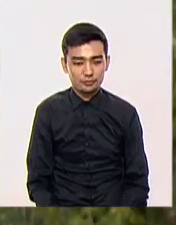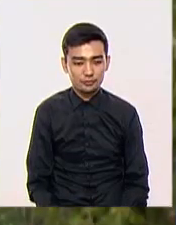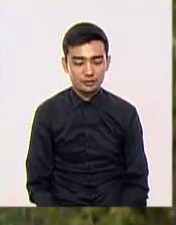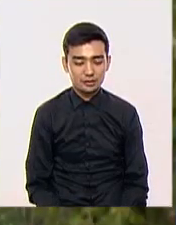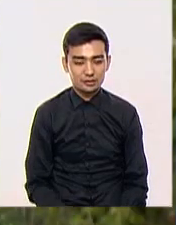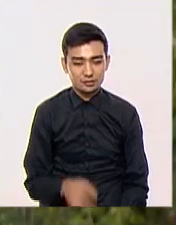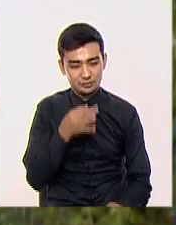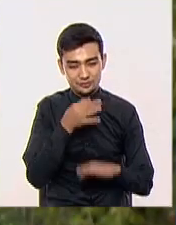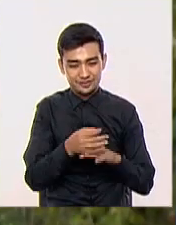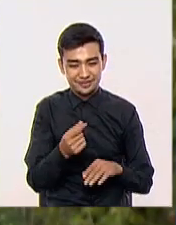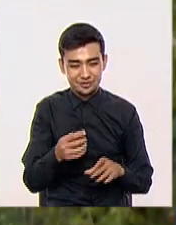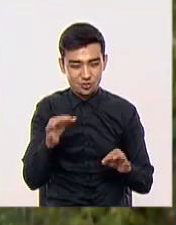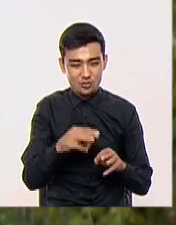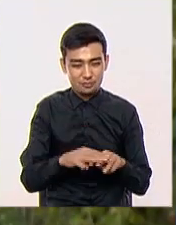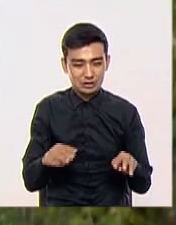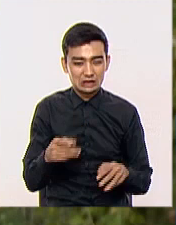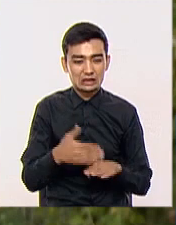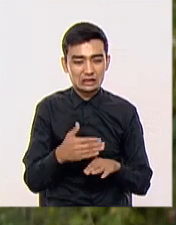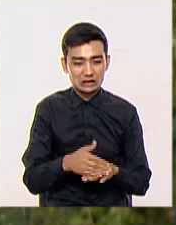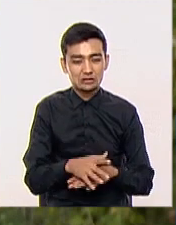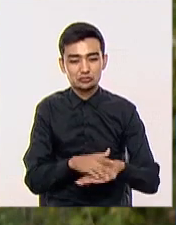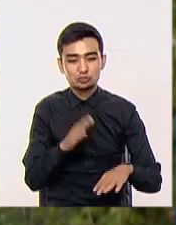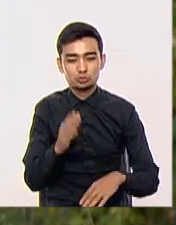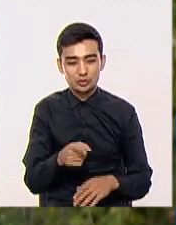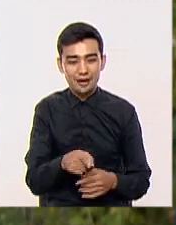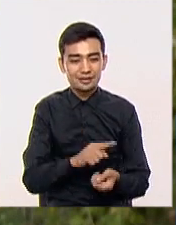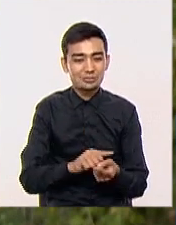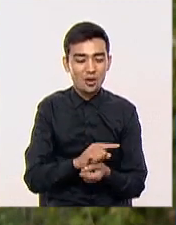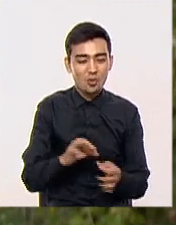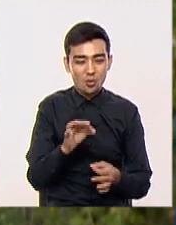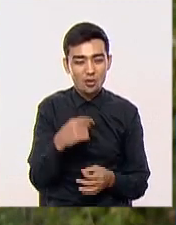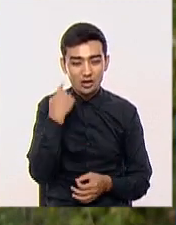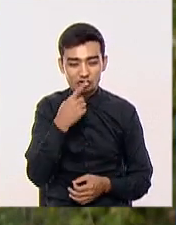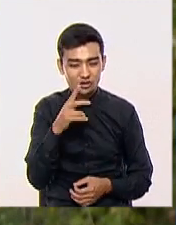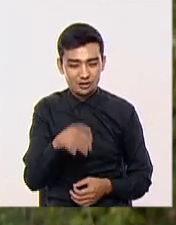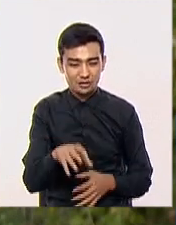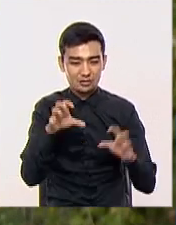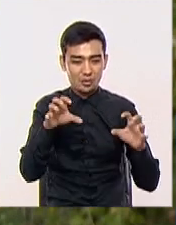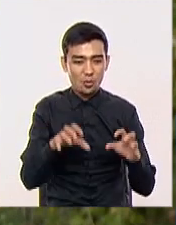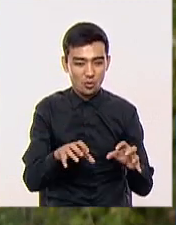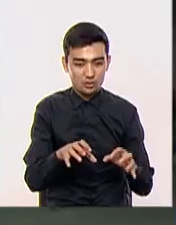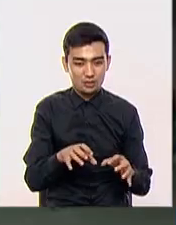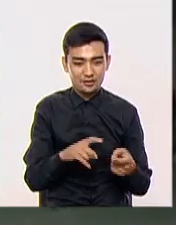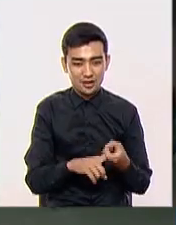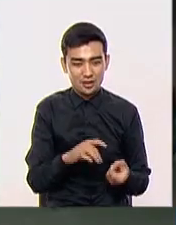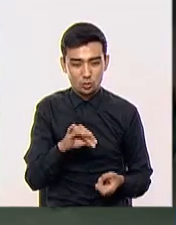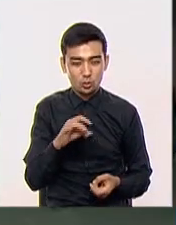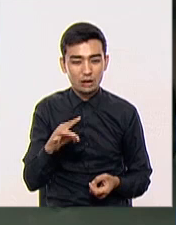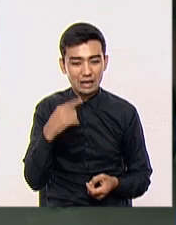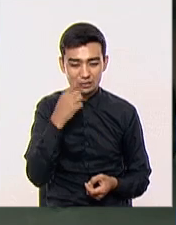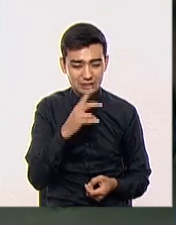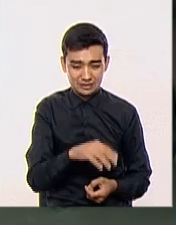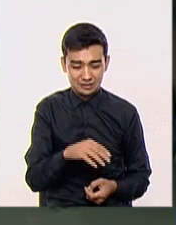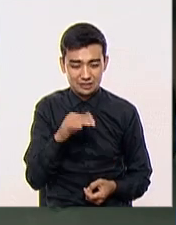Қаржы министрлігі кредиттер кешіріледі деп жар салғанымен бұл өзгерістер жеке емес заңды тұлғаларға ғана қатысты. Енді